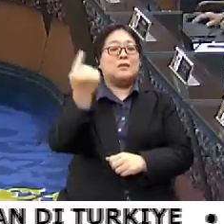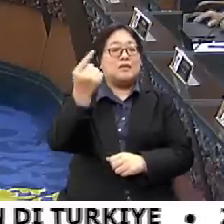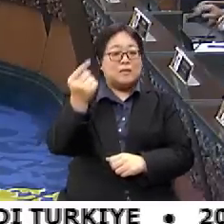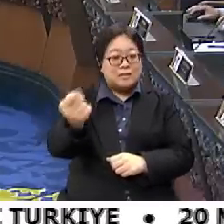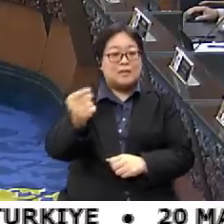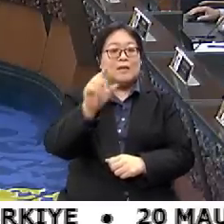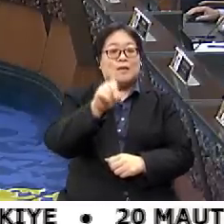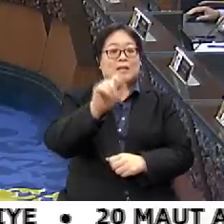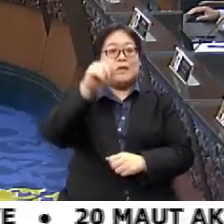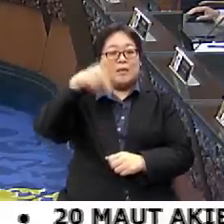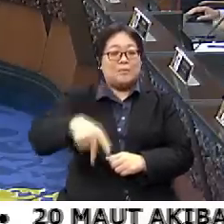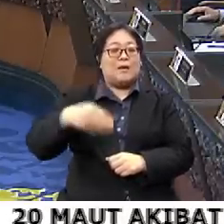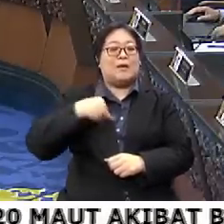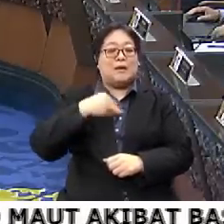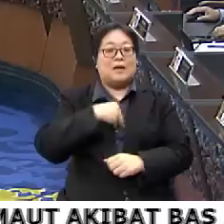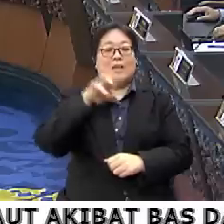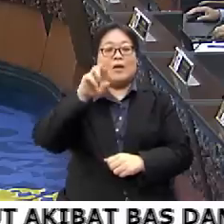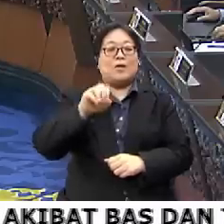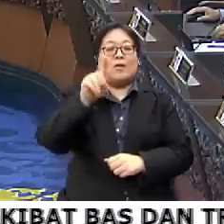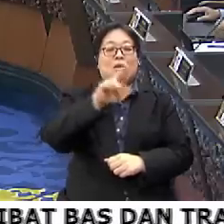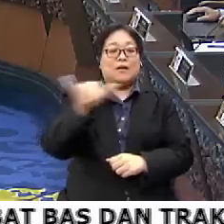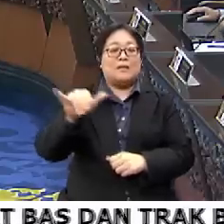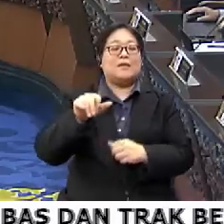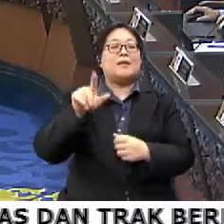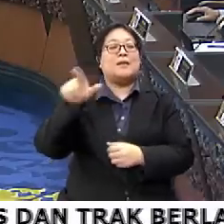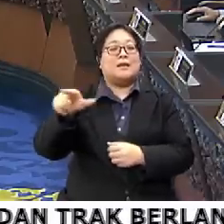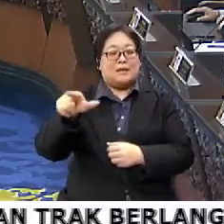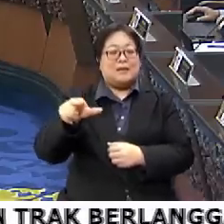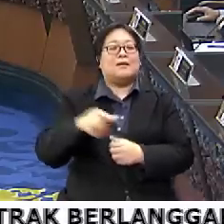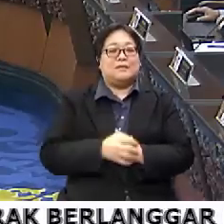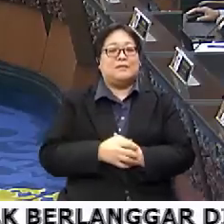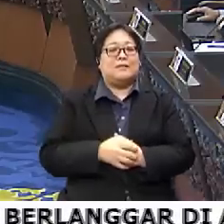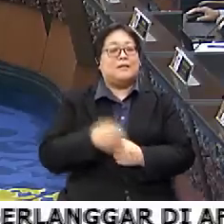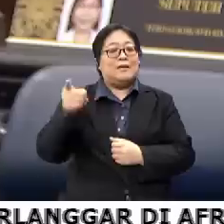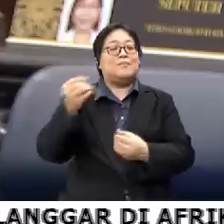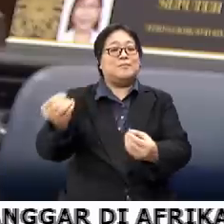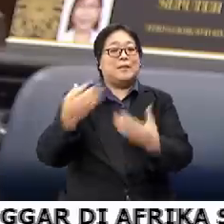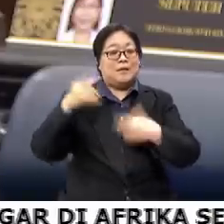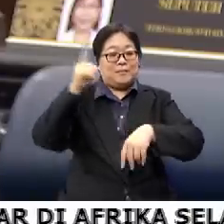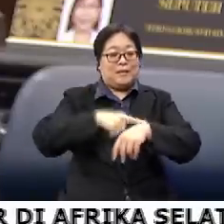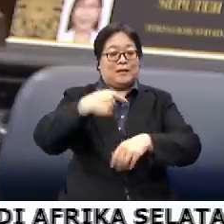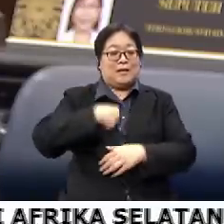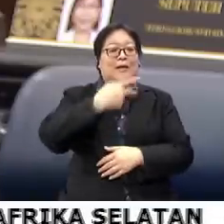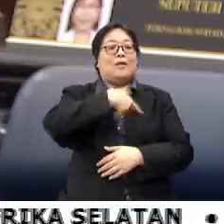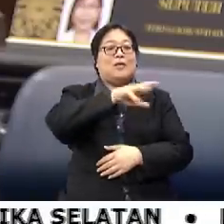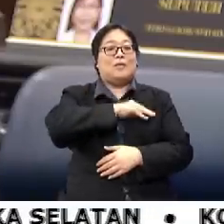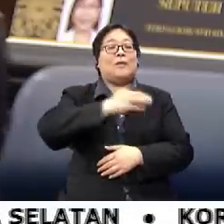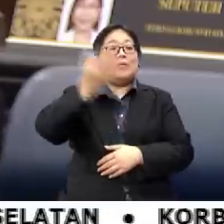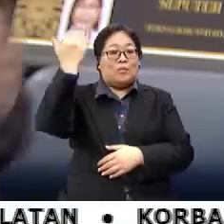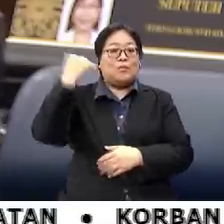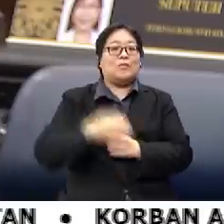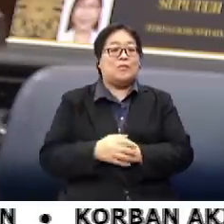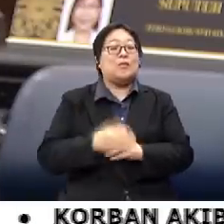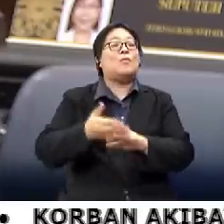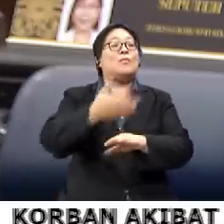daripada DAP members, si Roni, likas DAP Tan, nyatakan masa saya ketua menteri dahulu,